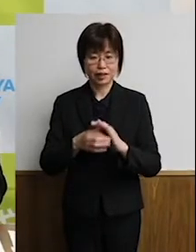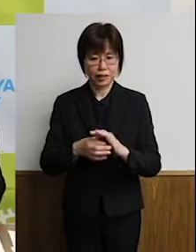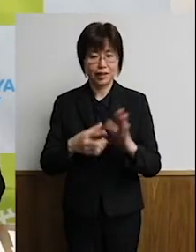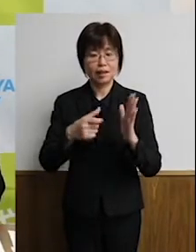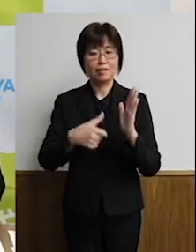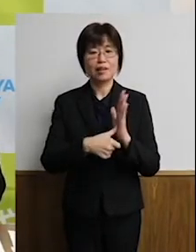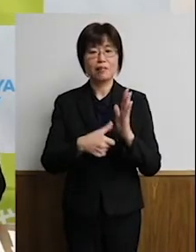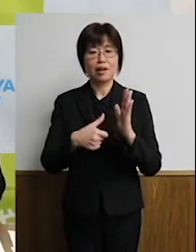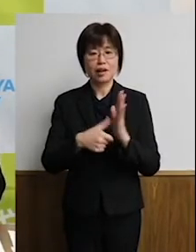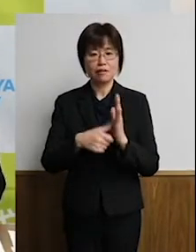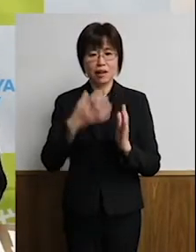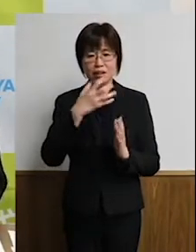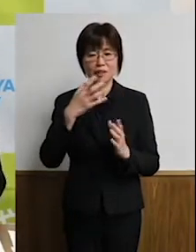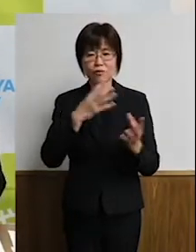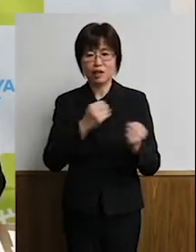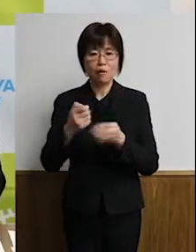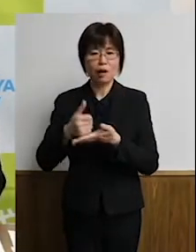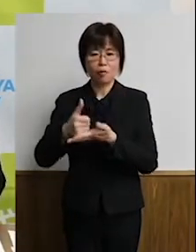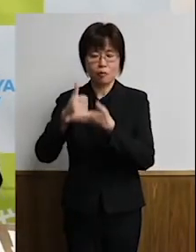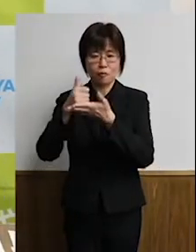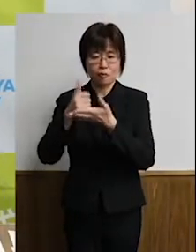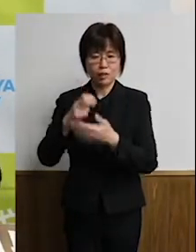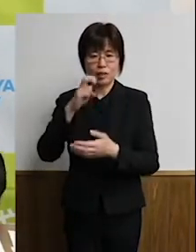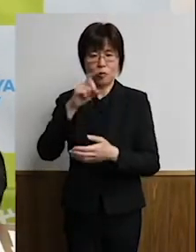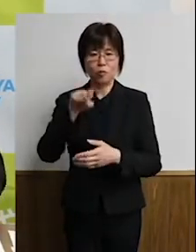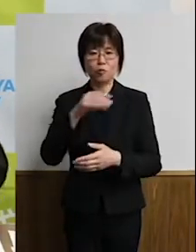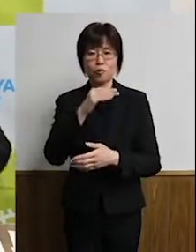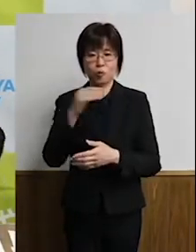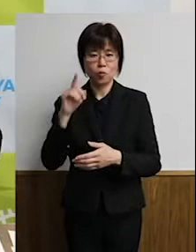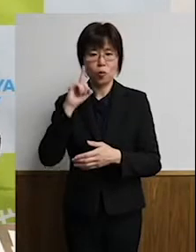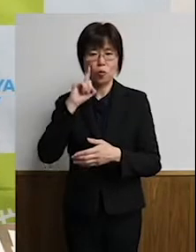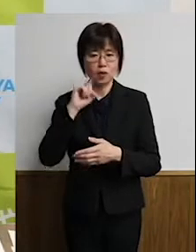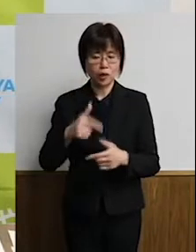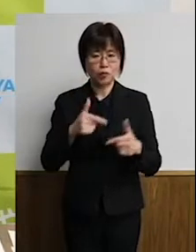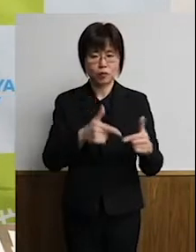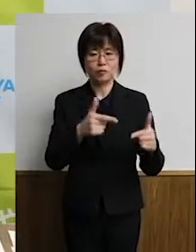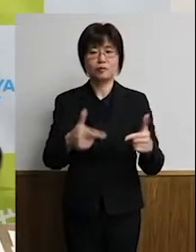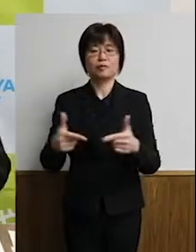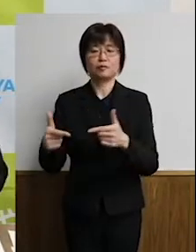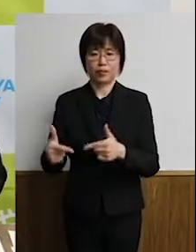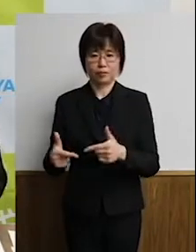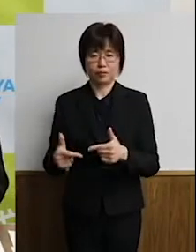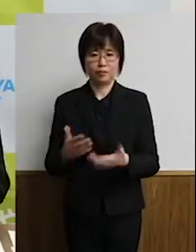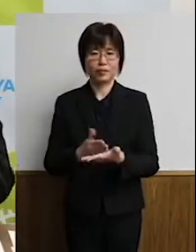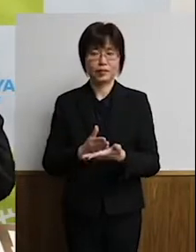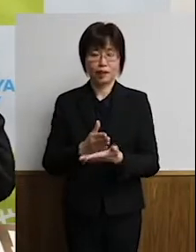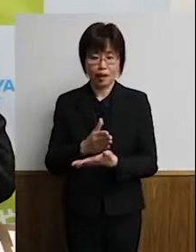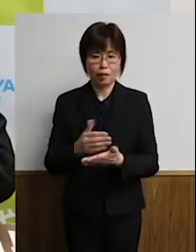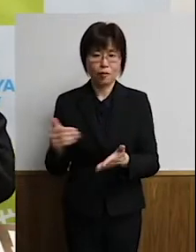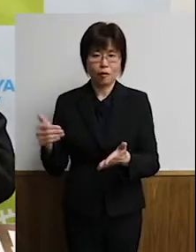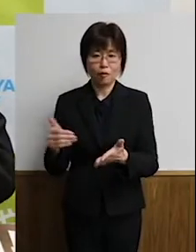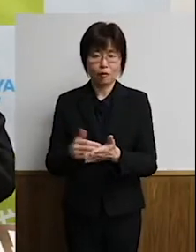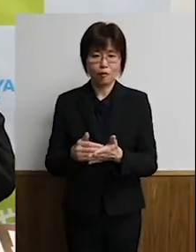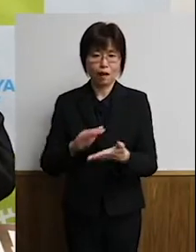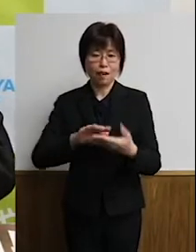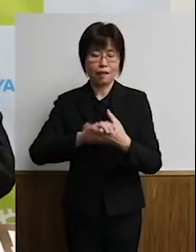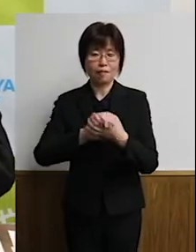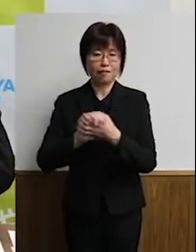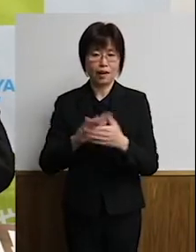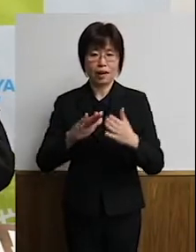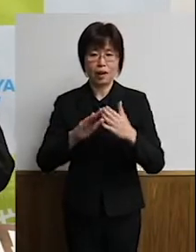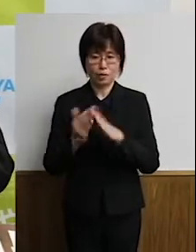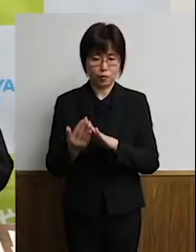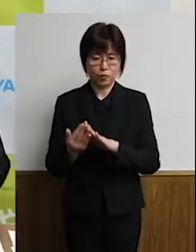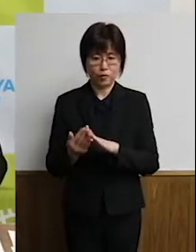称は渋沢栄一論語の里循環バスになります。起終点は中町バス発着所